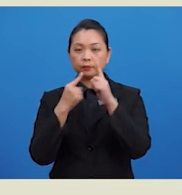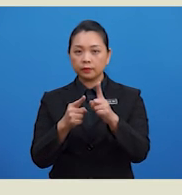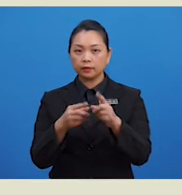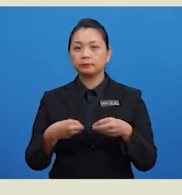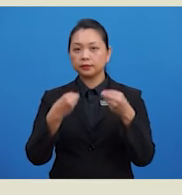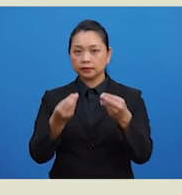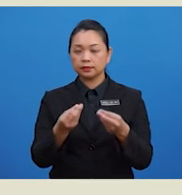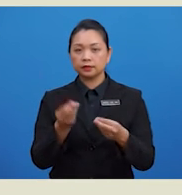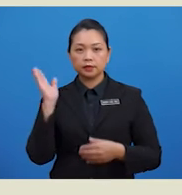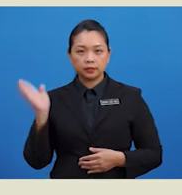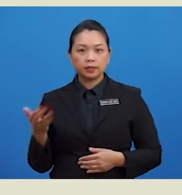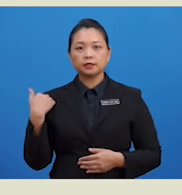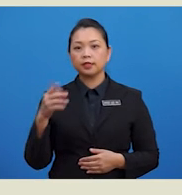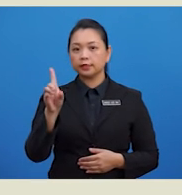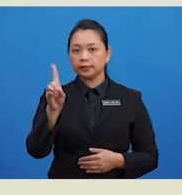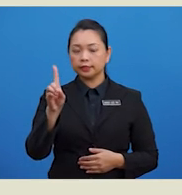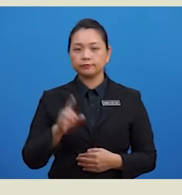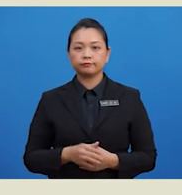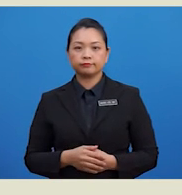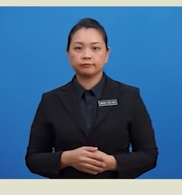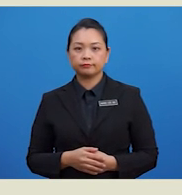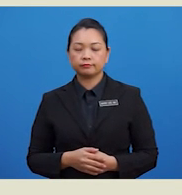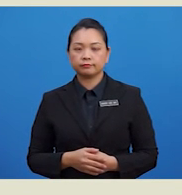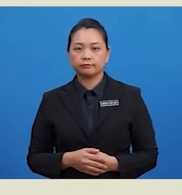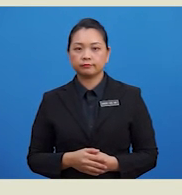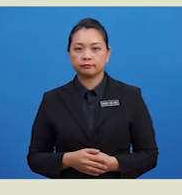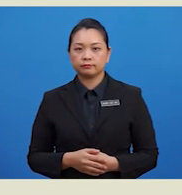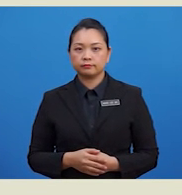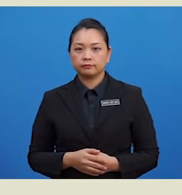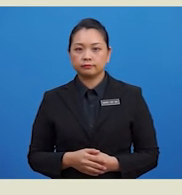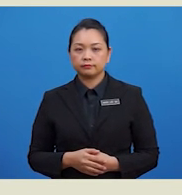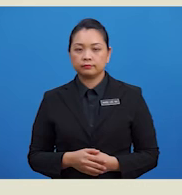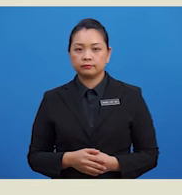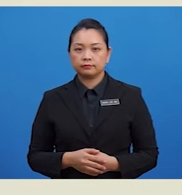Jawapan bagi soalan ini adalah D, iaitu magnesium.